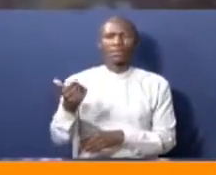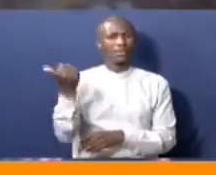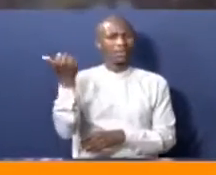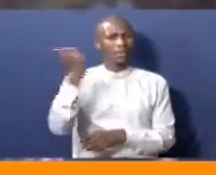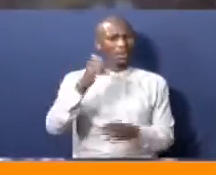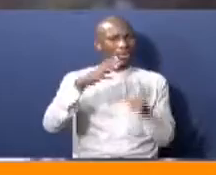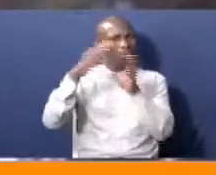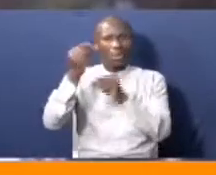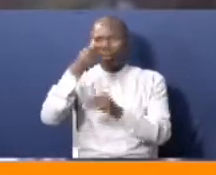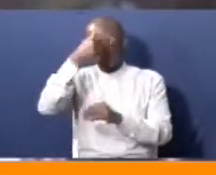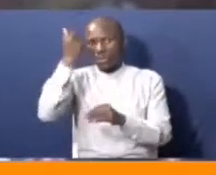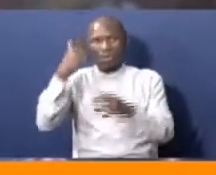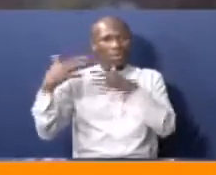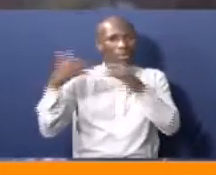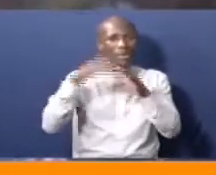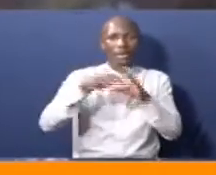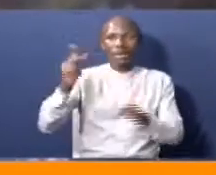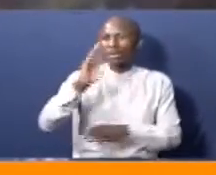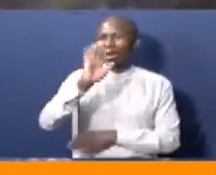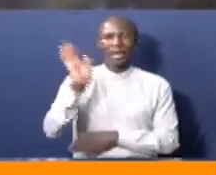Hawakuhama kwa sababu kulikuwa na vita Kenya.